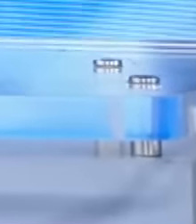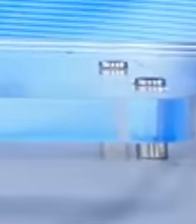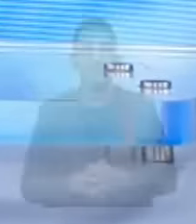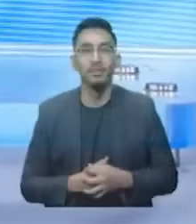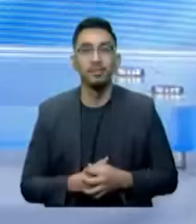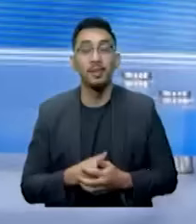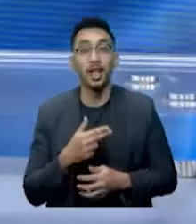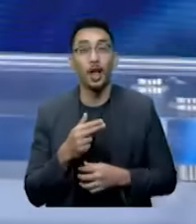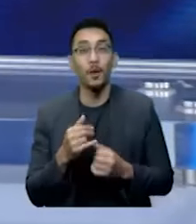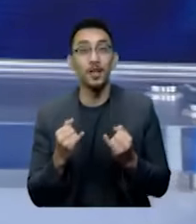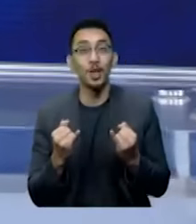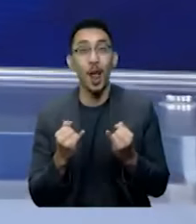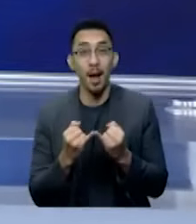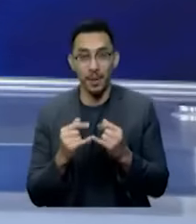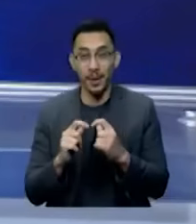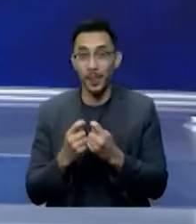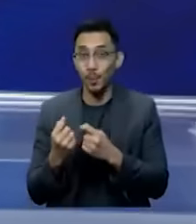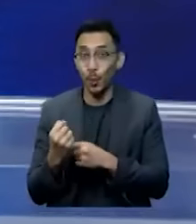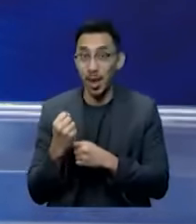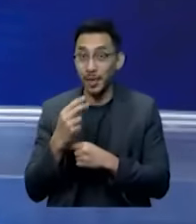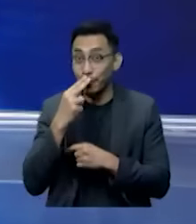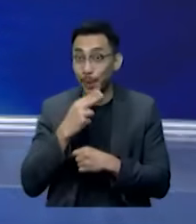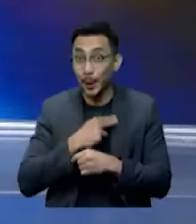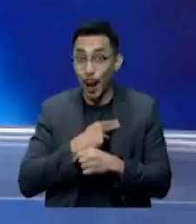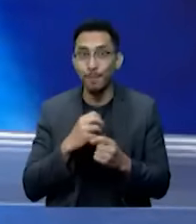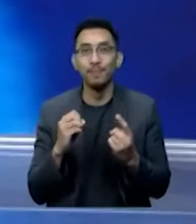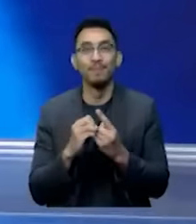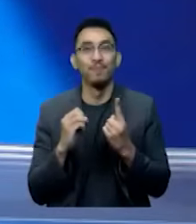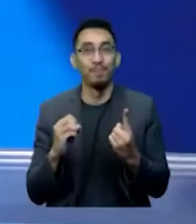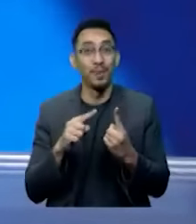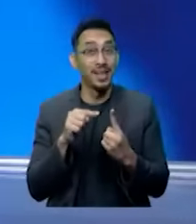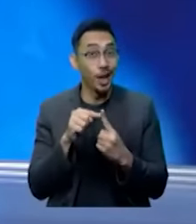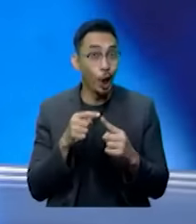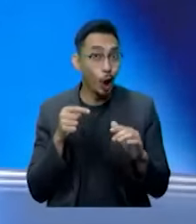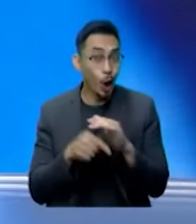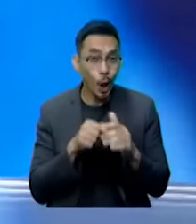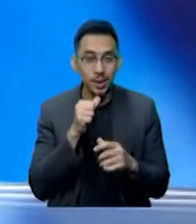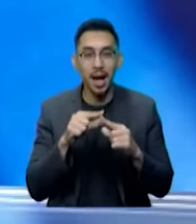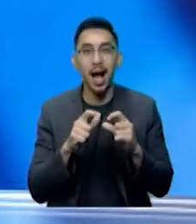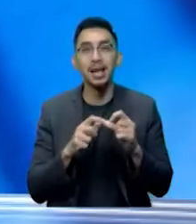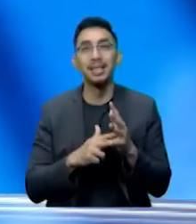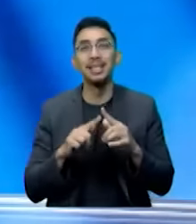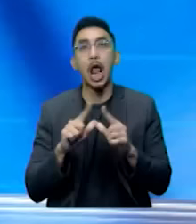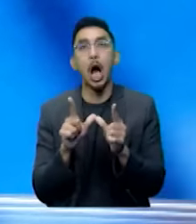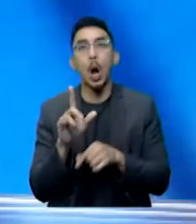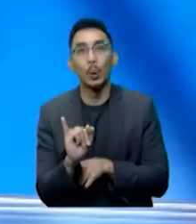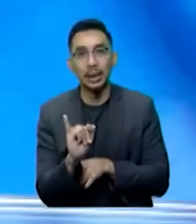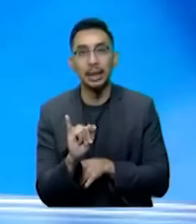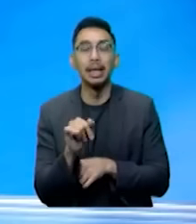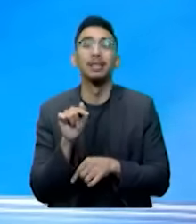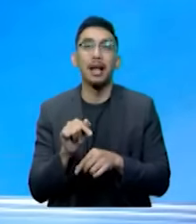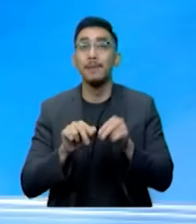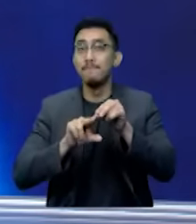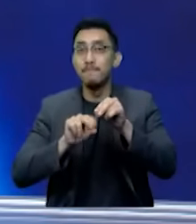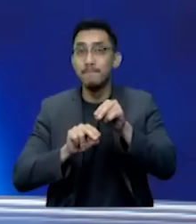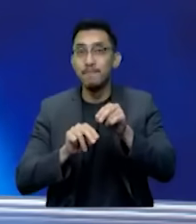Halo pemirsa, Indonesia menang tipis 1-0 atas tim kuat Vietnam. Gol tunggal Asnawi Mangkuala membawa timnas ke posisi